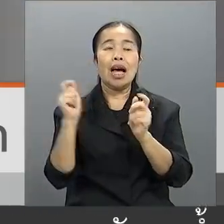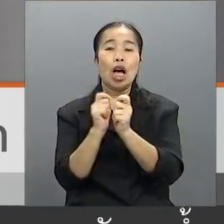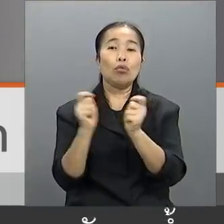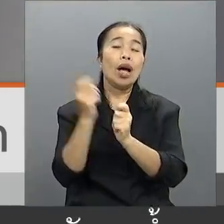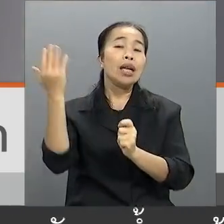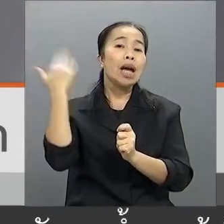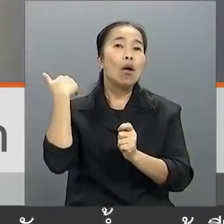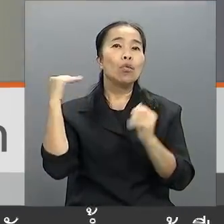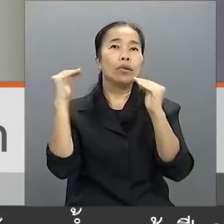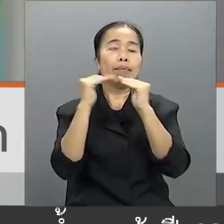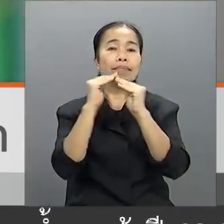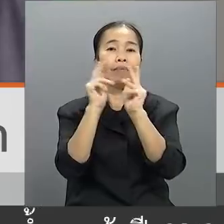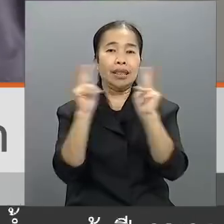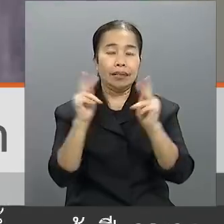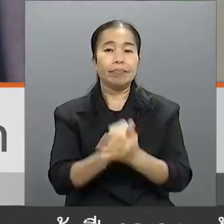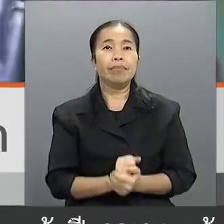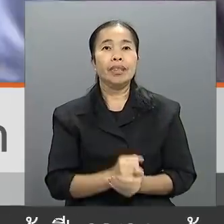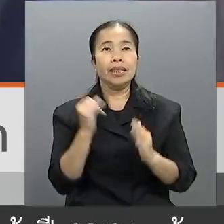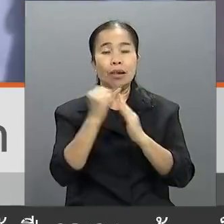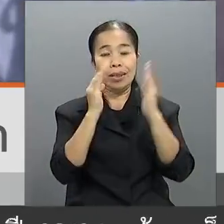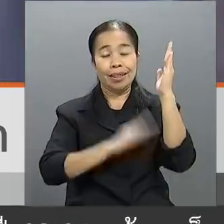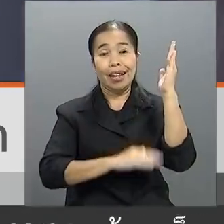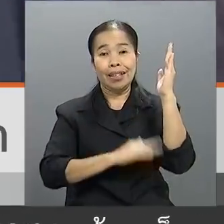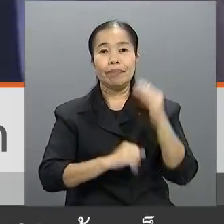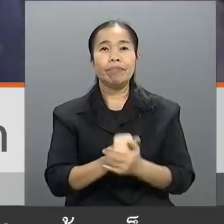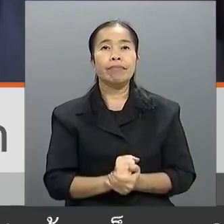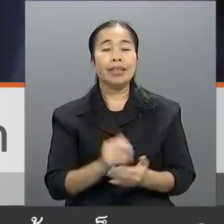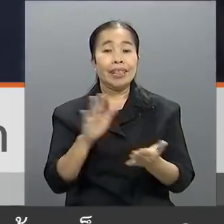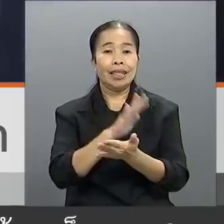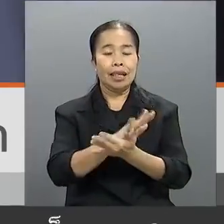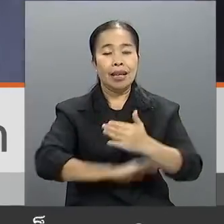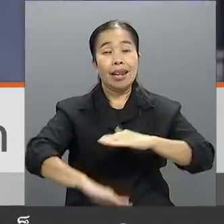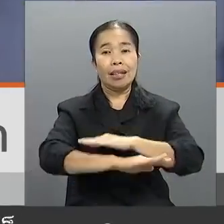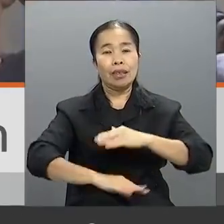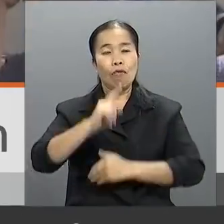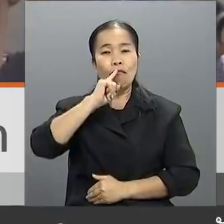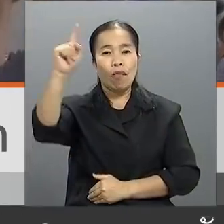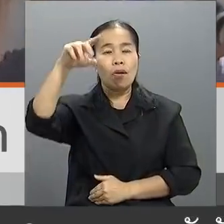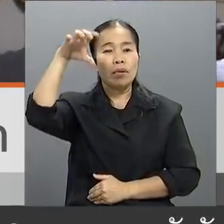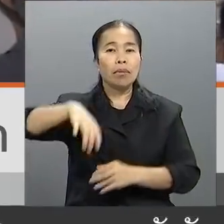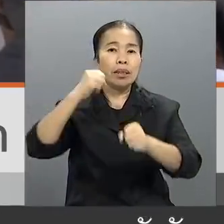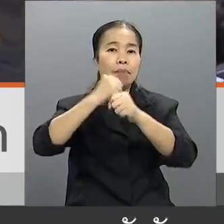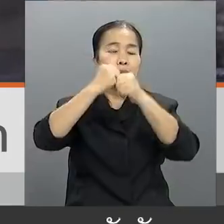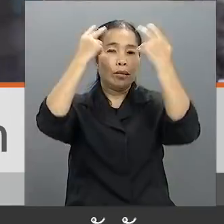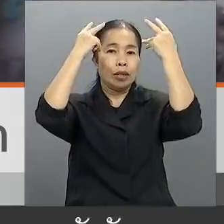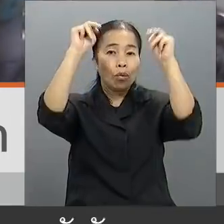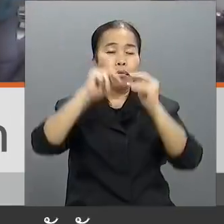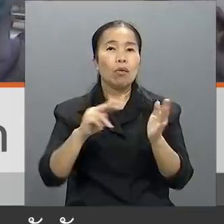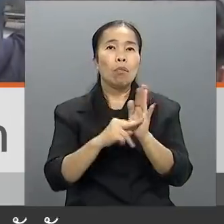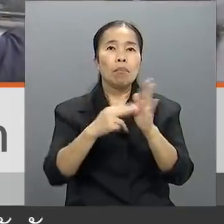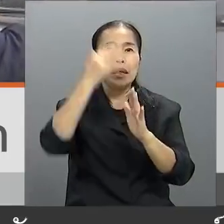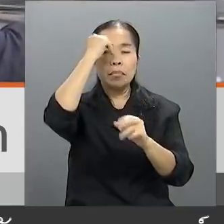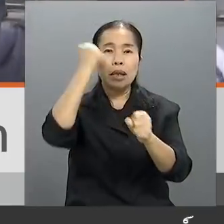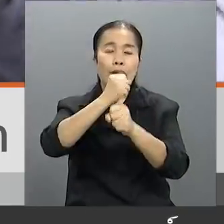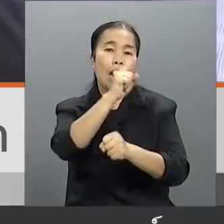ชนแห่งชาติจังหวัดชายแดนใต้นำเอกสารหลักฐานยื่นฟ้องสำนักนายกรัฐมนตรีในฐานะหน่วยงานกำกับดูแล